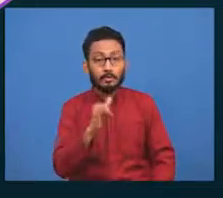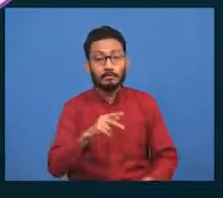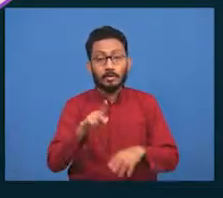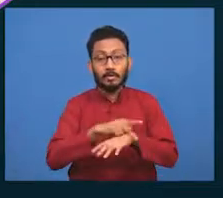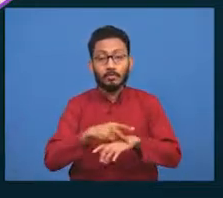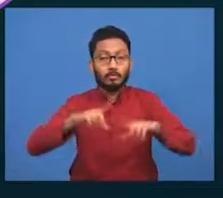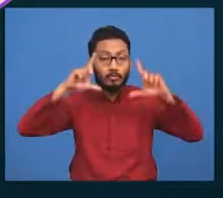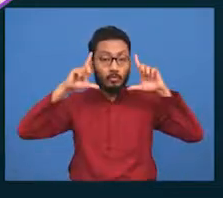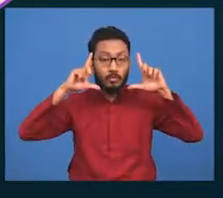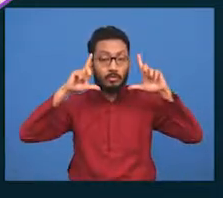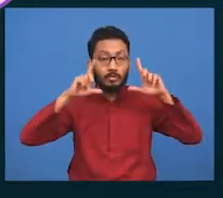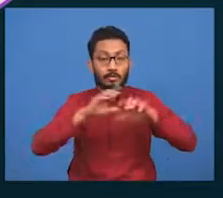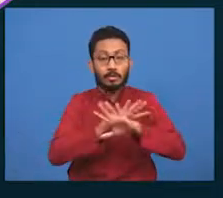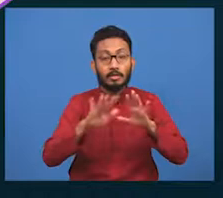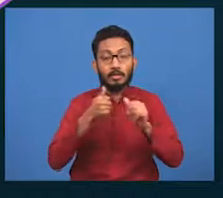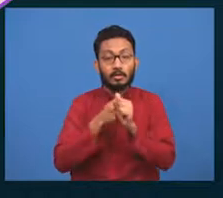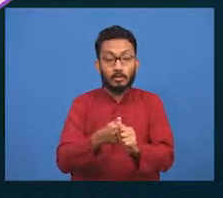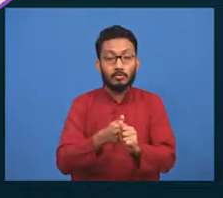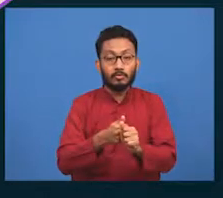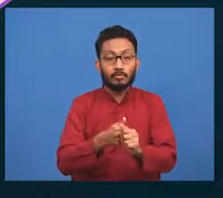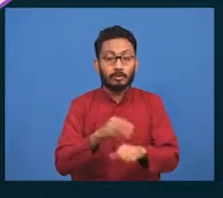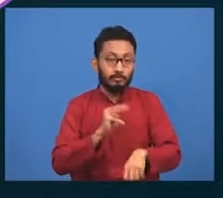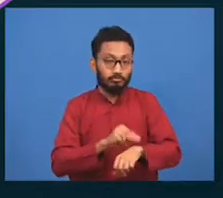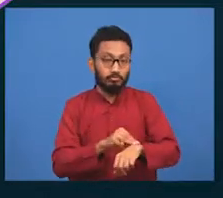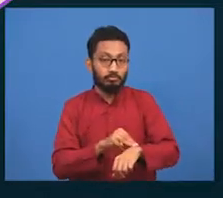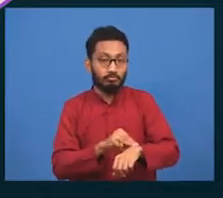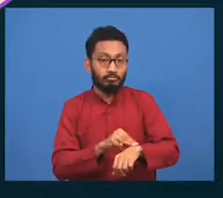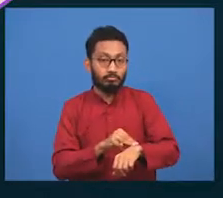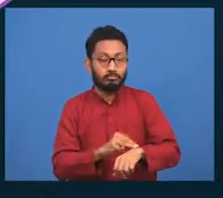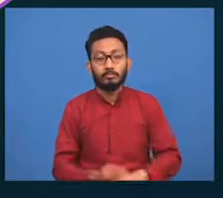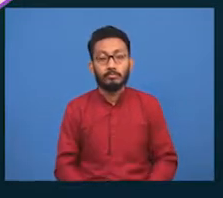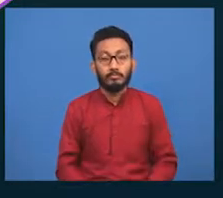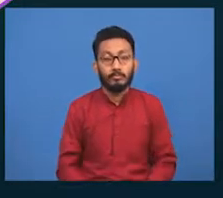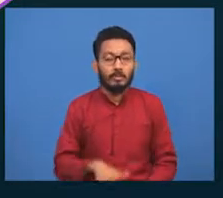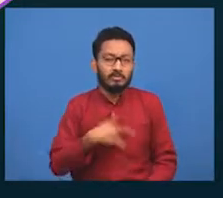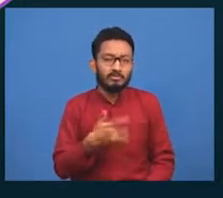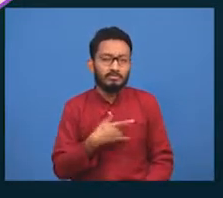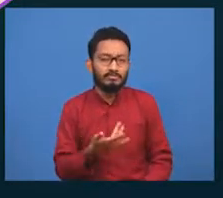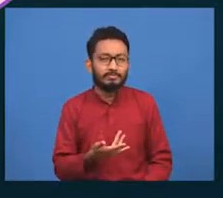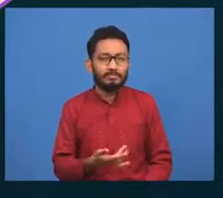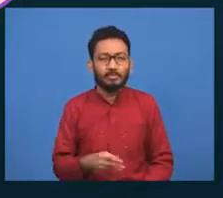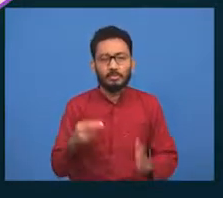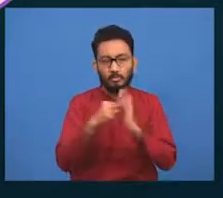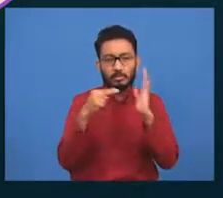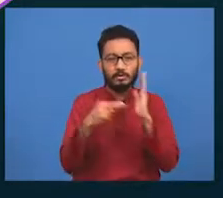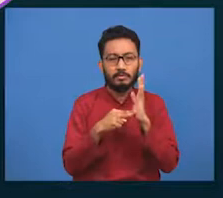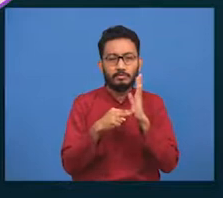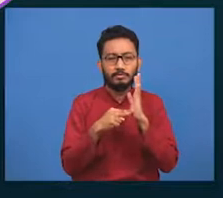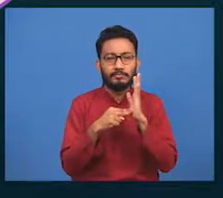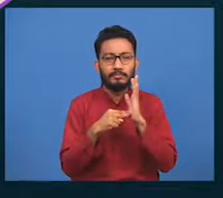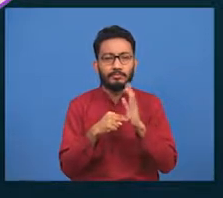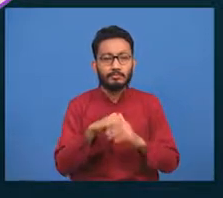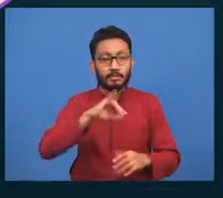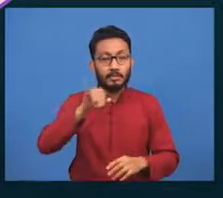zaman. Dan yang ketiga, menganggap undang-undang jinayah syariah